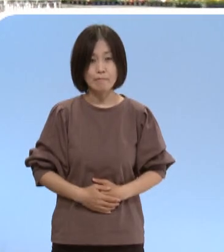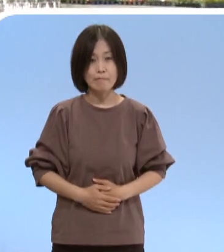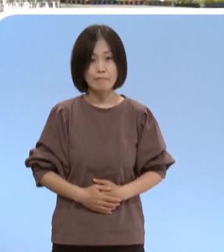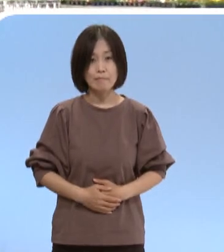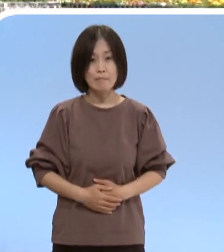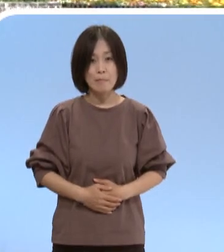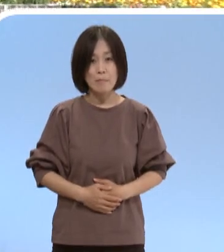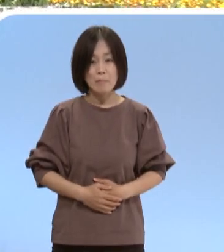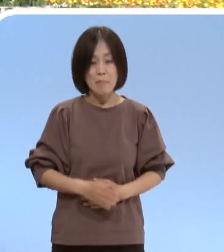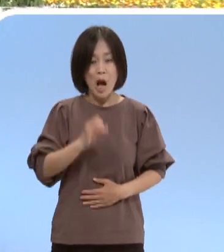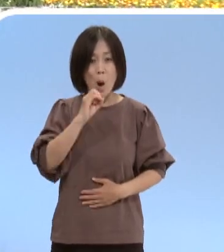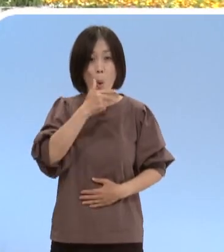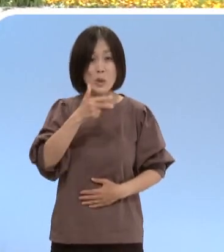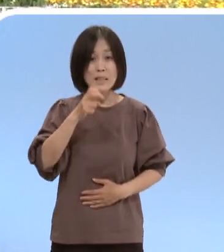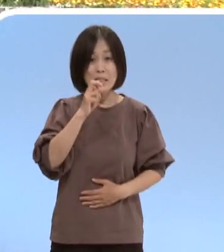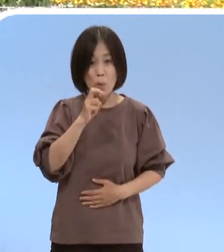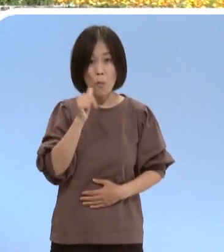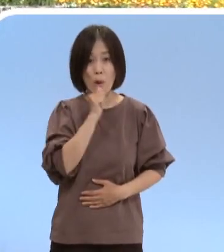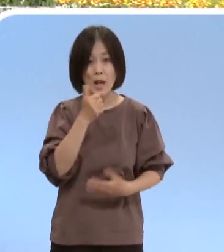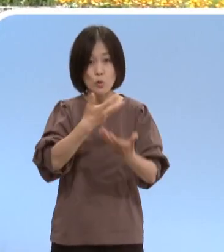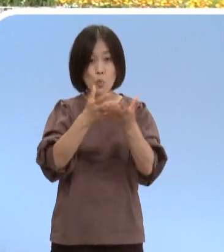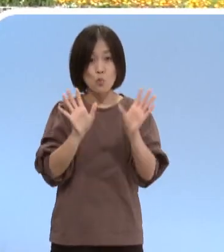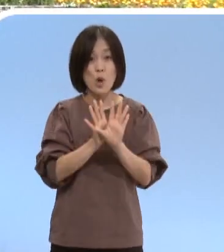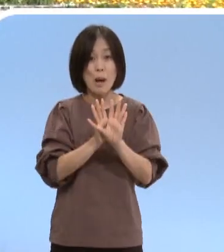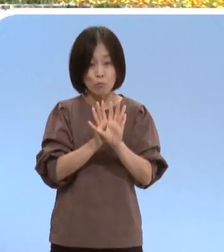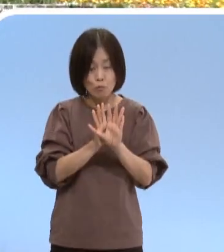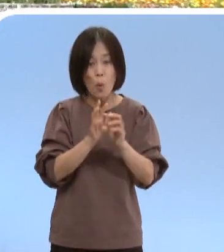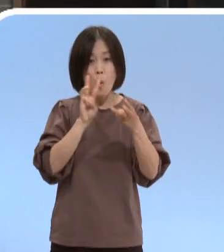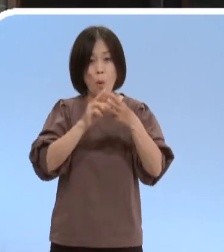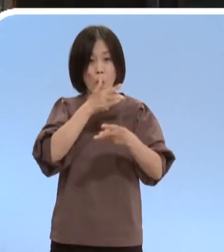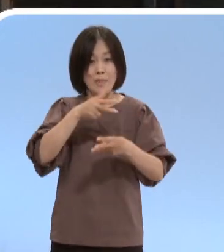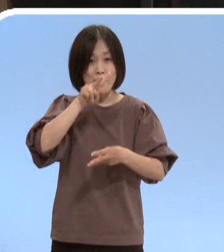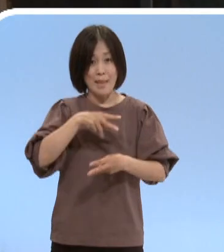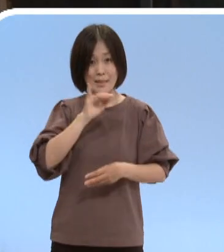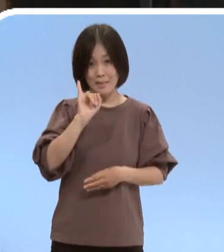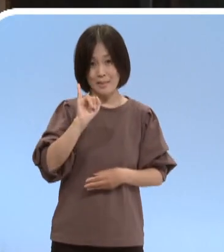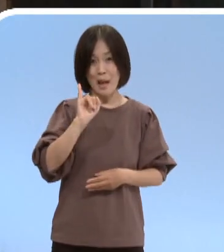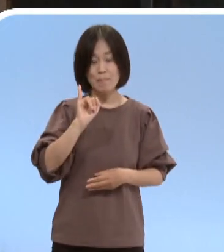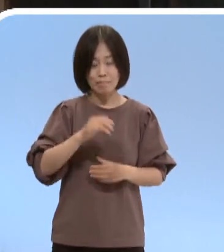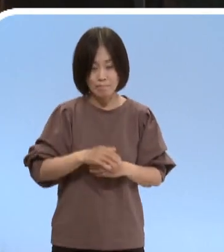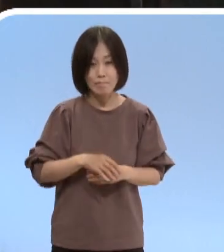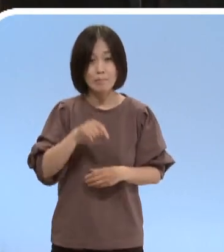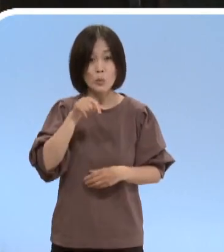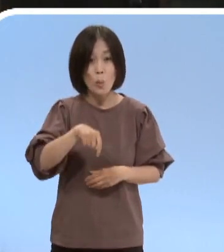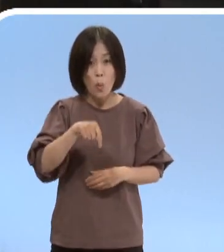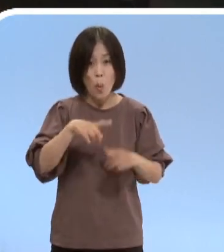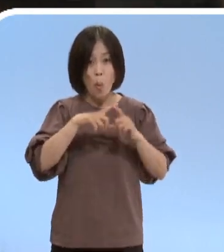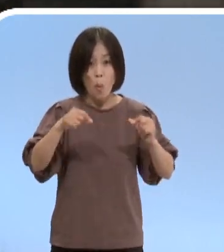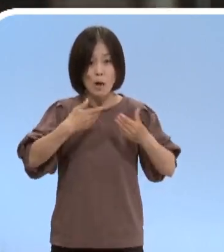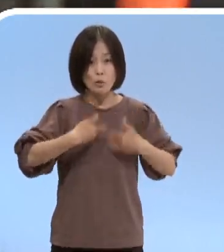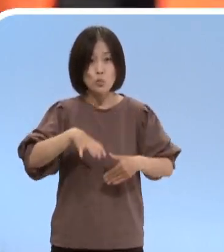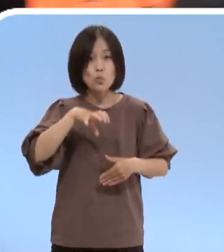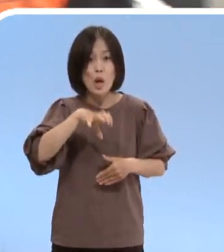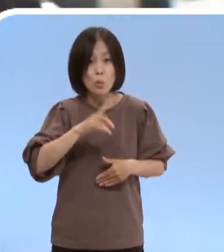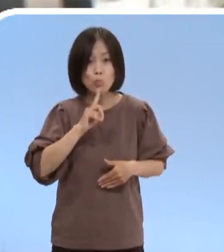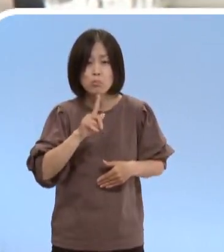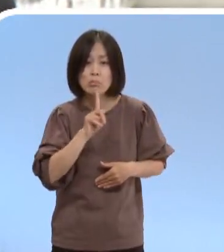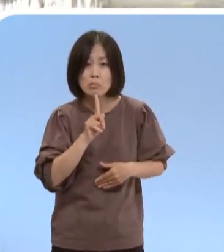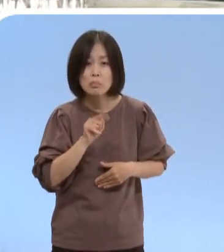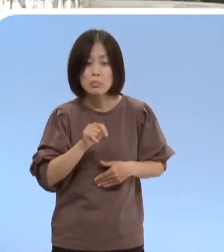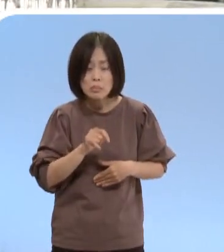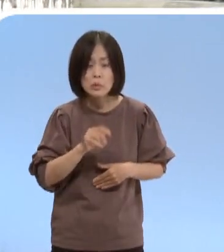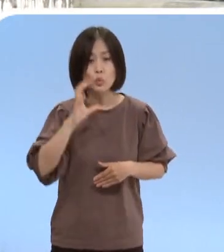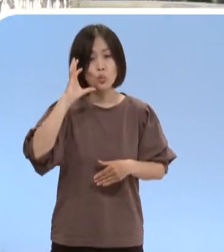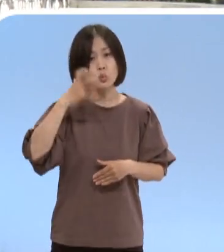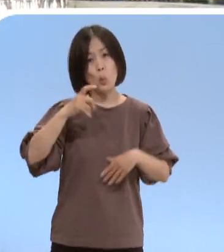出迎えてくれたのはおじろガイドクラブの田尻さん。 この地区はどうして和牛のふるさとって呼ばれてるんですか？ この地